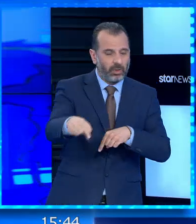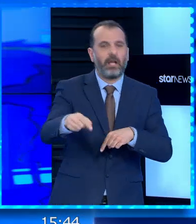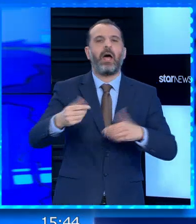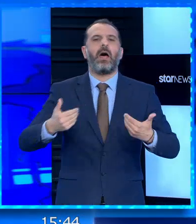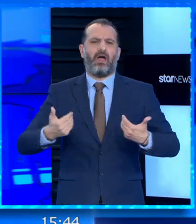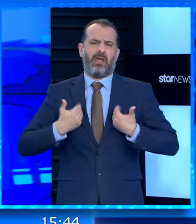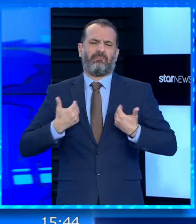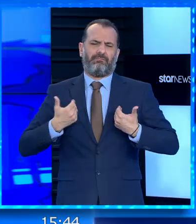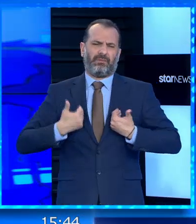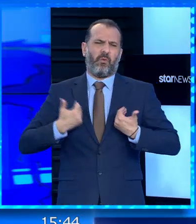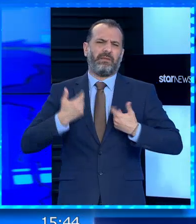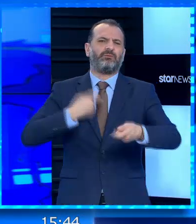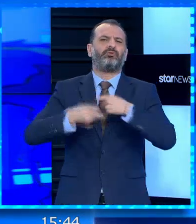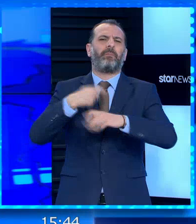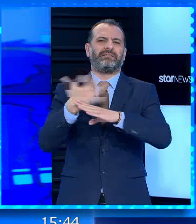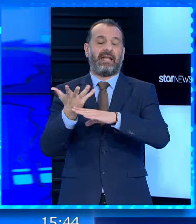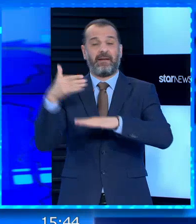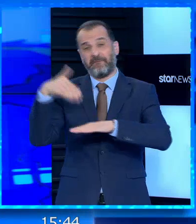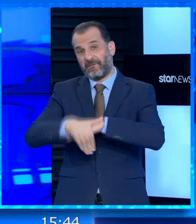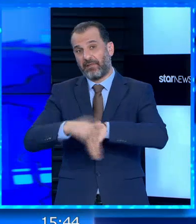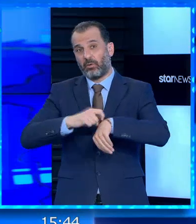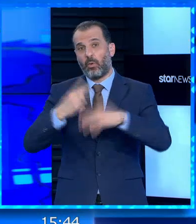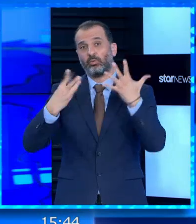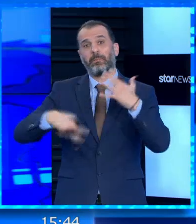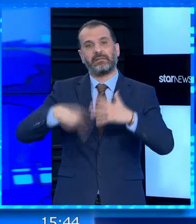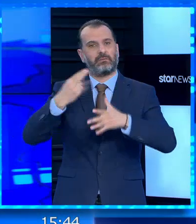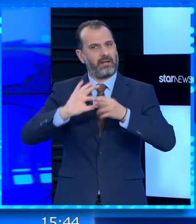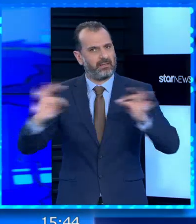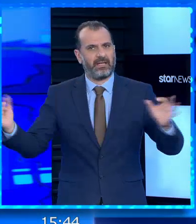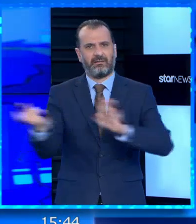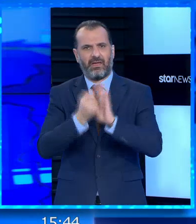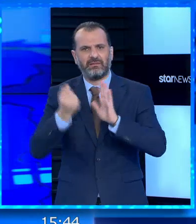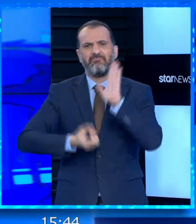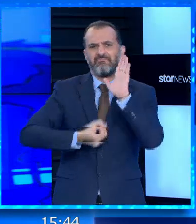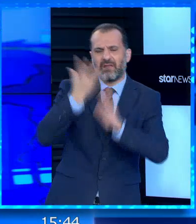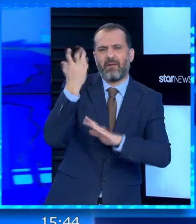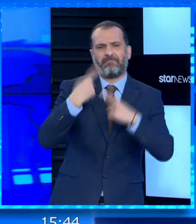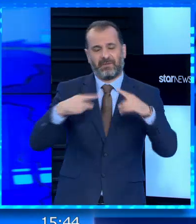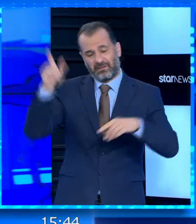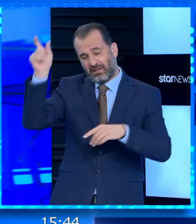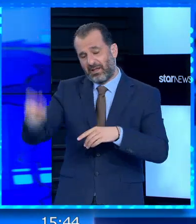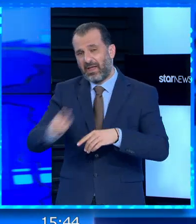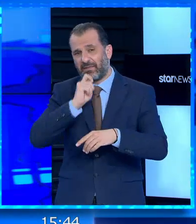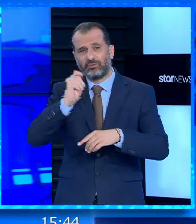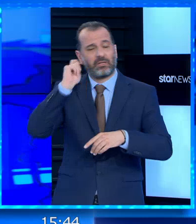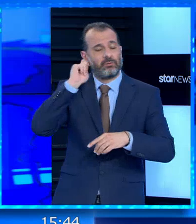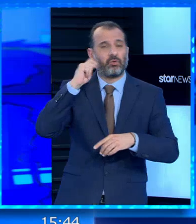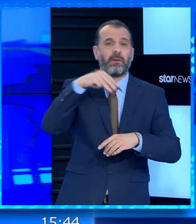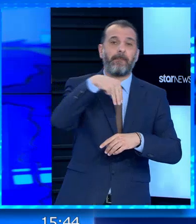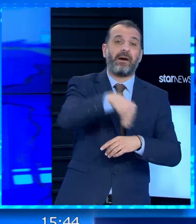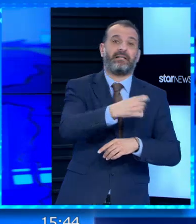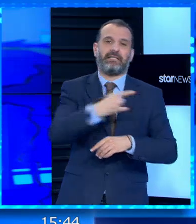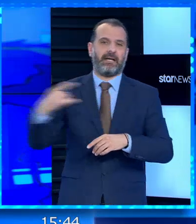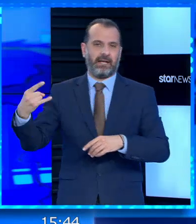Ακολουθεί η εκπομπή Shopping Star. Δείτε όλες τις εξελίξεις της ημέρας με αναλυτικά ρεπορτάζ στο κεντρικό δελτίο στις 8 παρατέταρτο